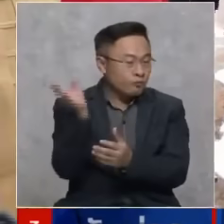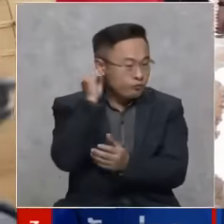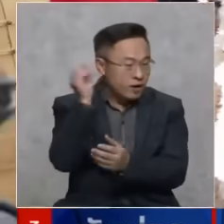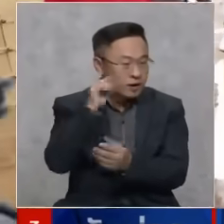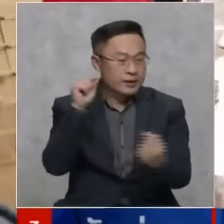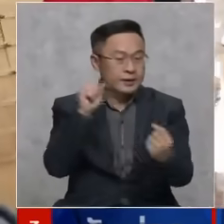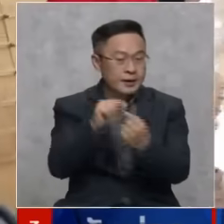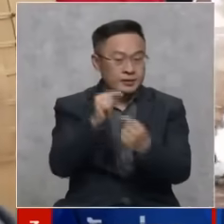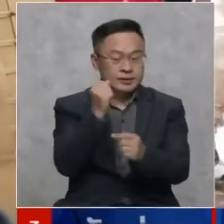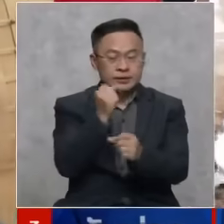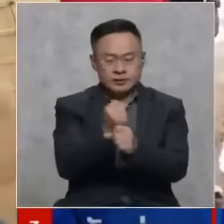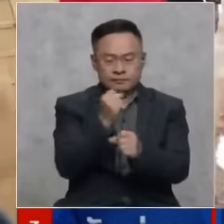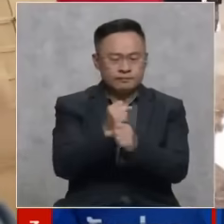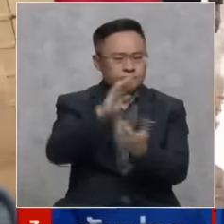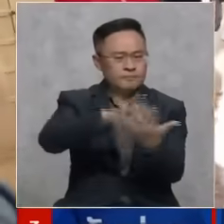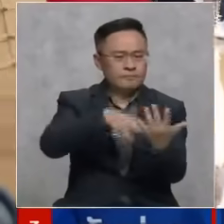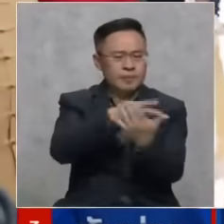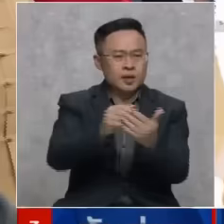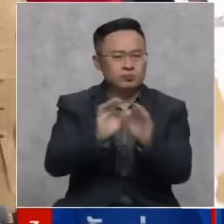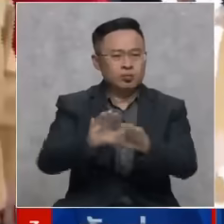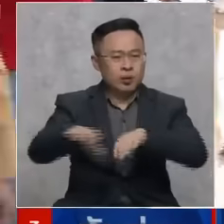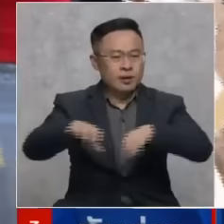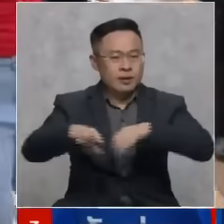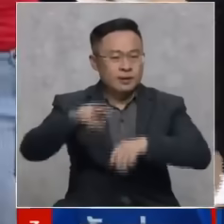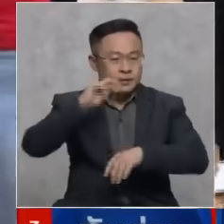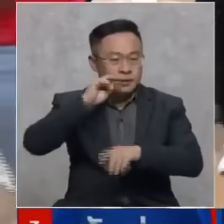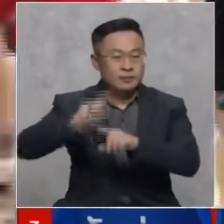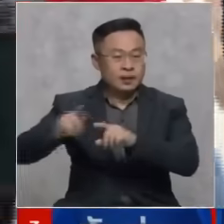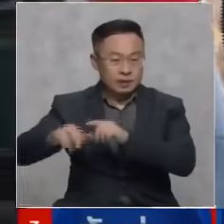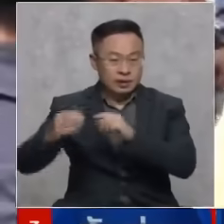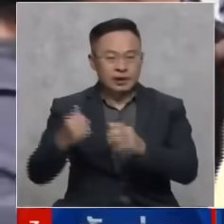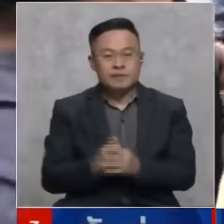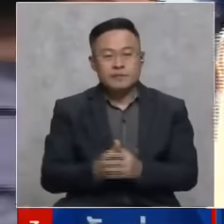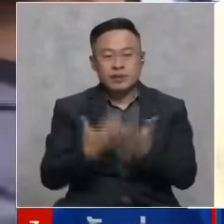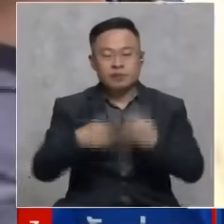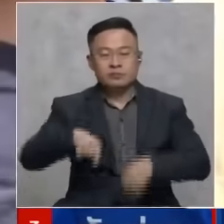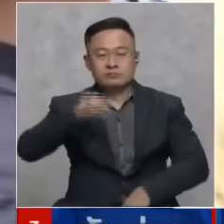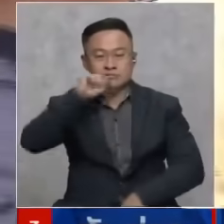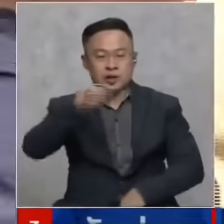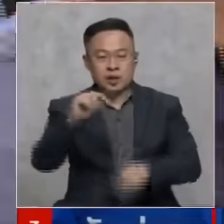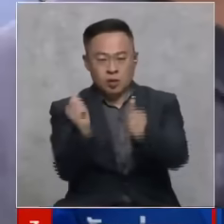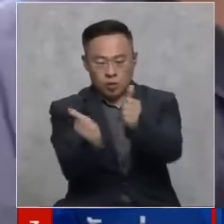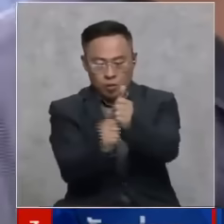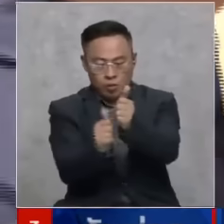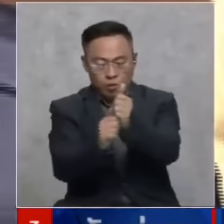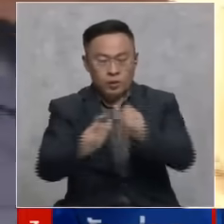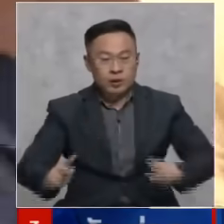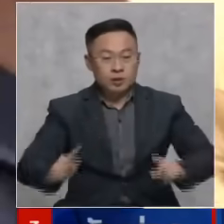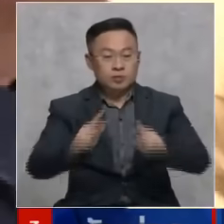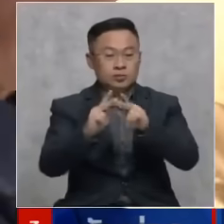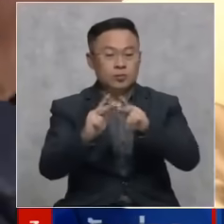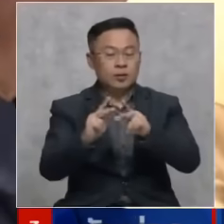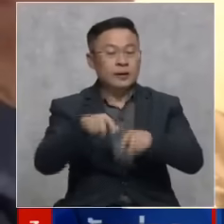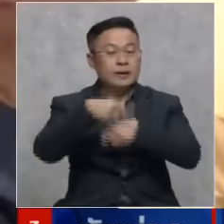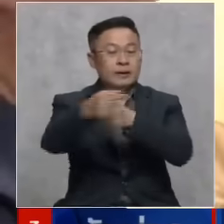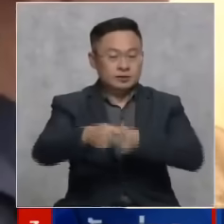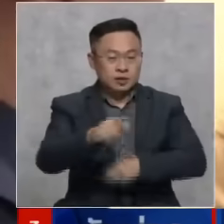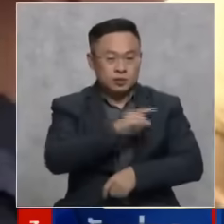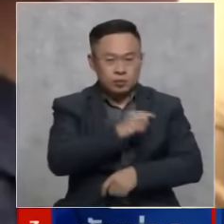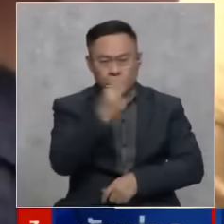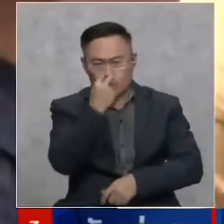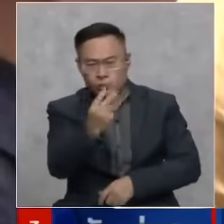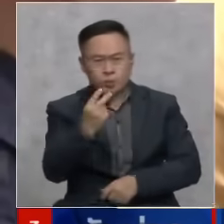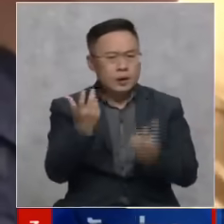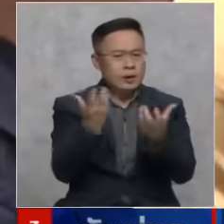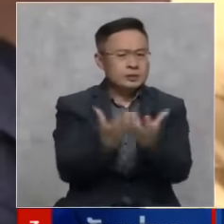ากนี้นายกรัฐมนตรีเศรษฐาก็กำชับคุณอนุชานะรัฐมนตรีช่วยเกษตรบอกว่าไปดูแนวทางการเพิ่มมูลค่าสินค้าทางเก